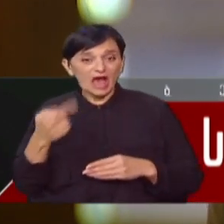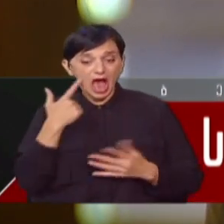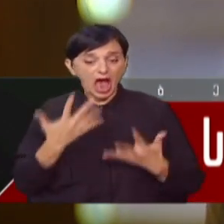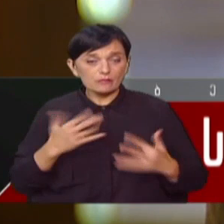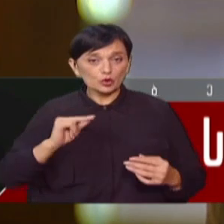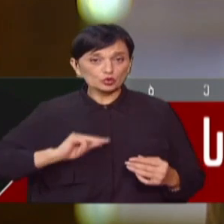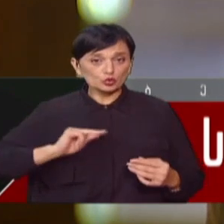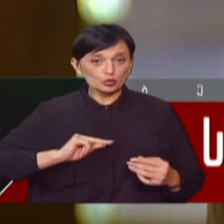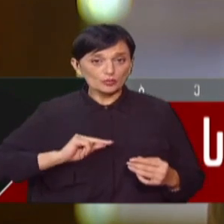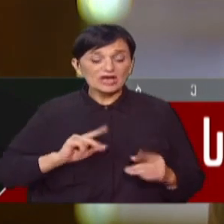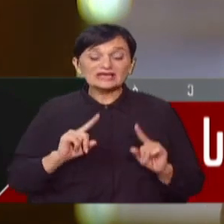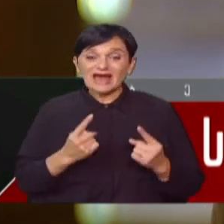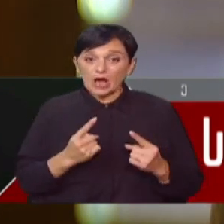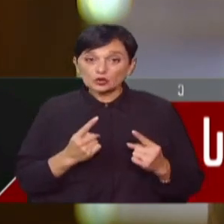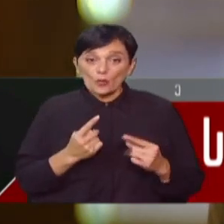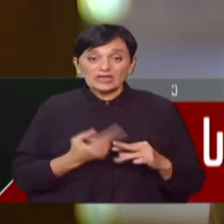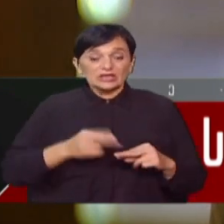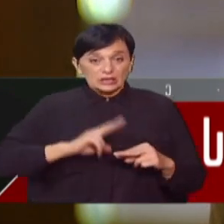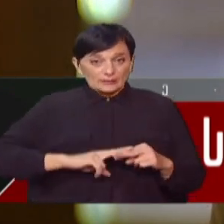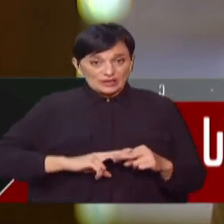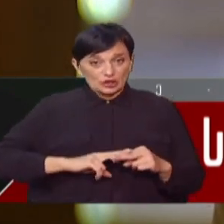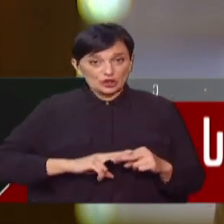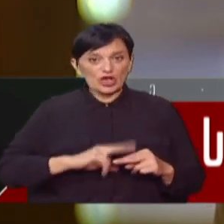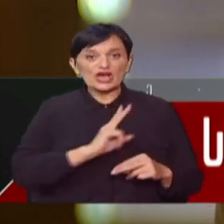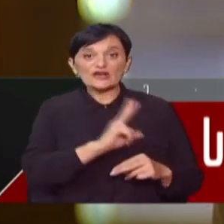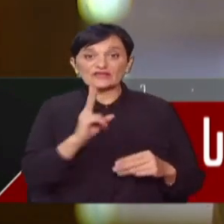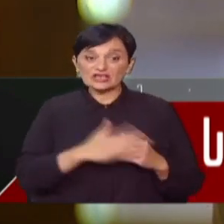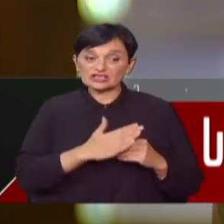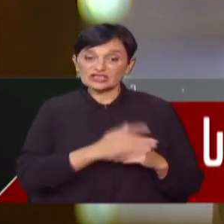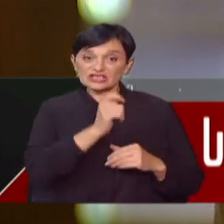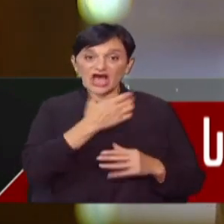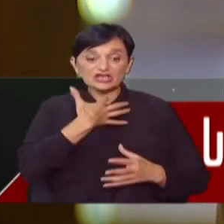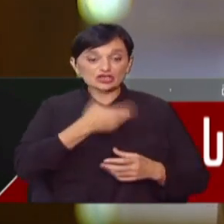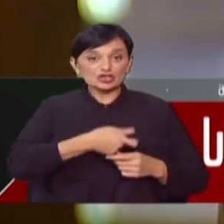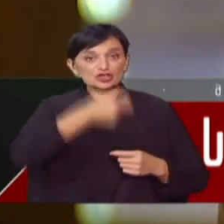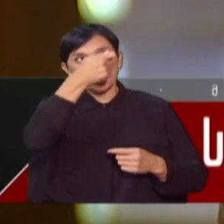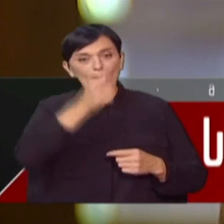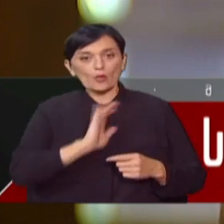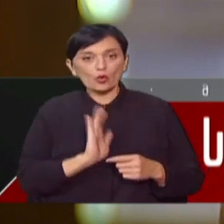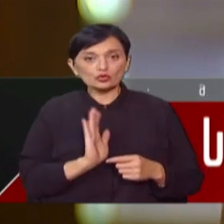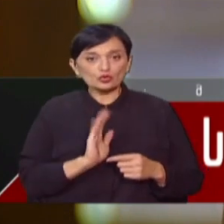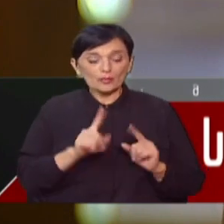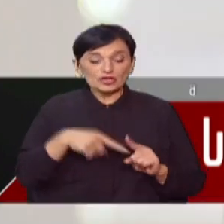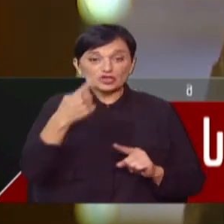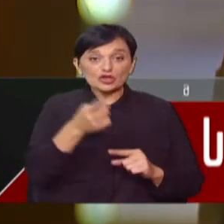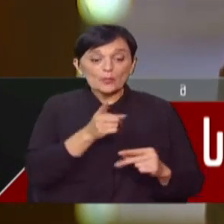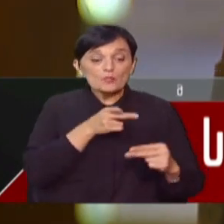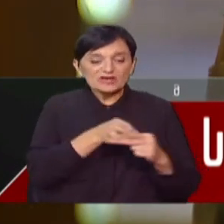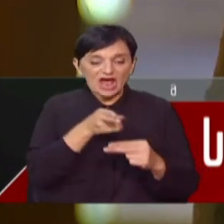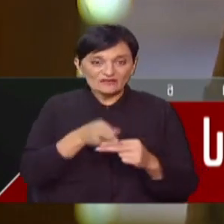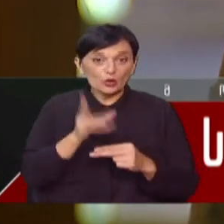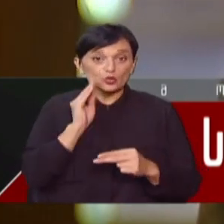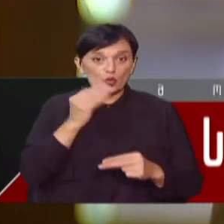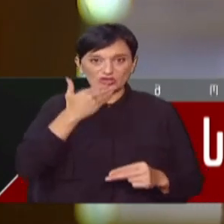ეფექტურობა, რატომ იმისთვის ვიღაცის დასჭა და ჩამოხრჩობა კი არ გვინდა, იმისთვის რომ მოვახდინოთ შემდგომში პრევენცია. როდესაც